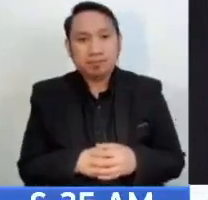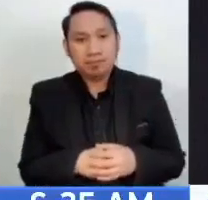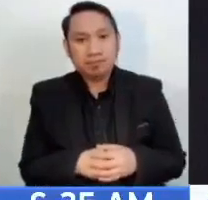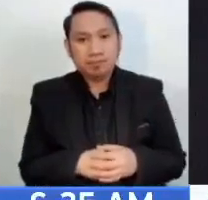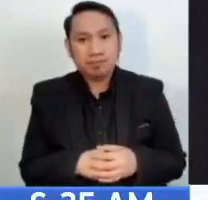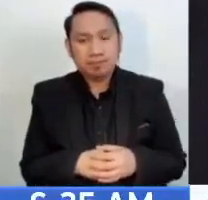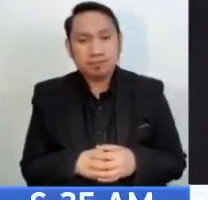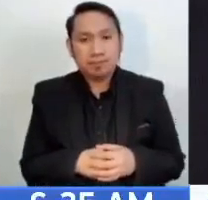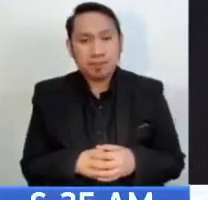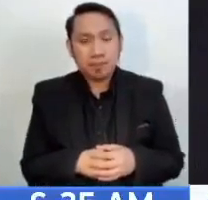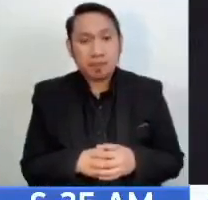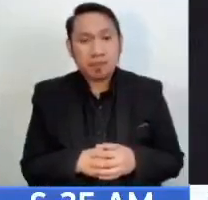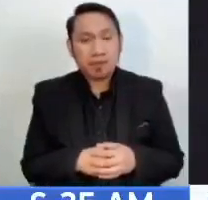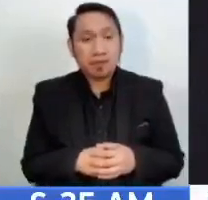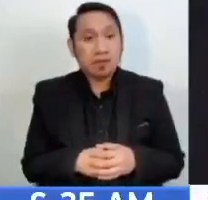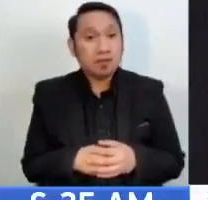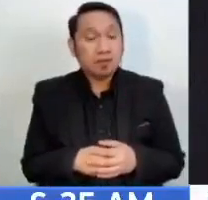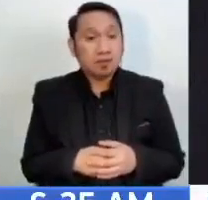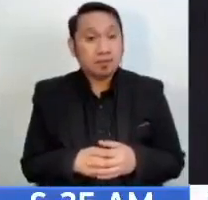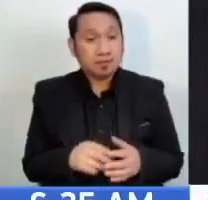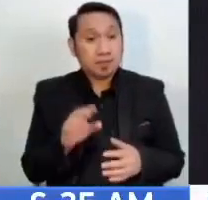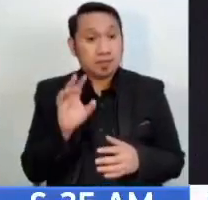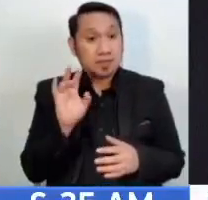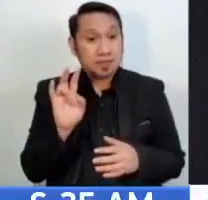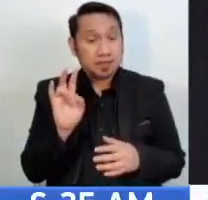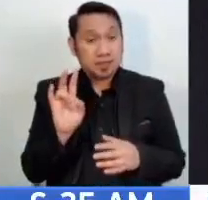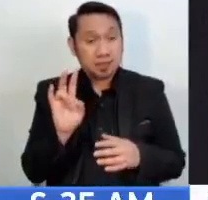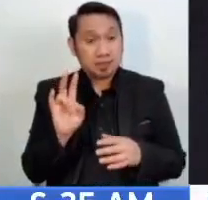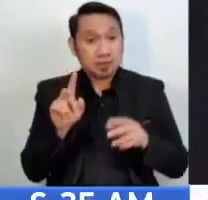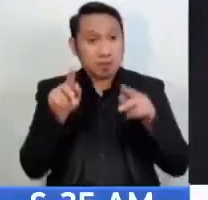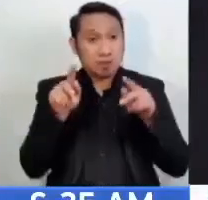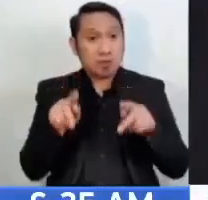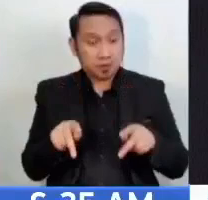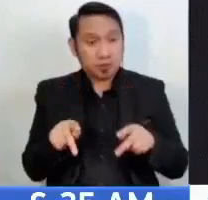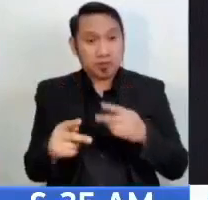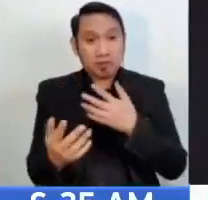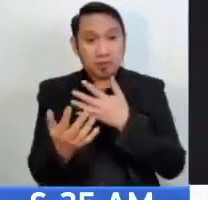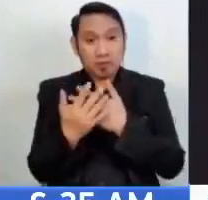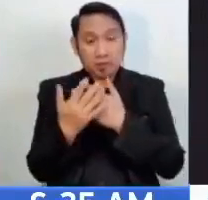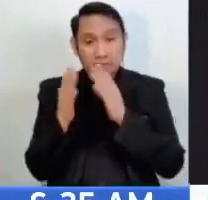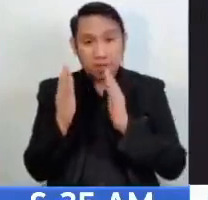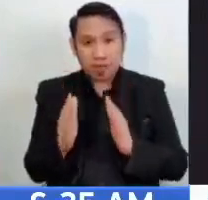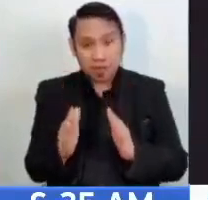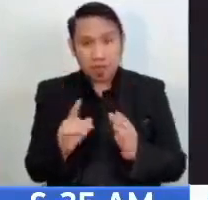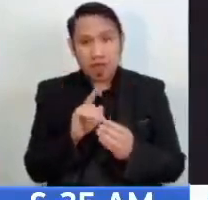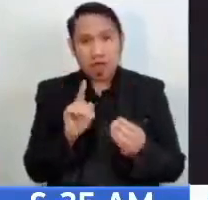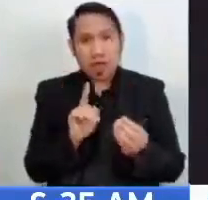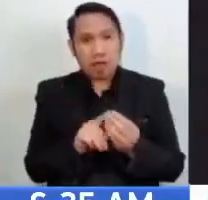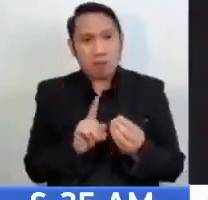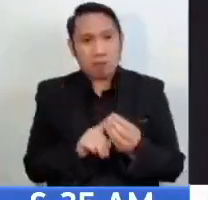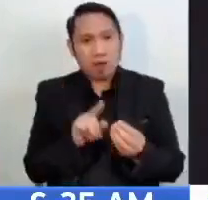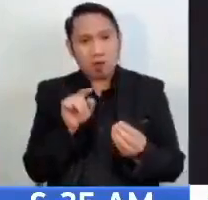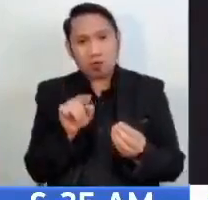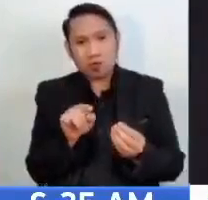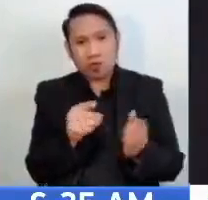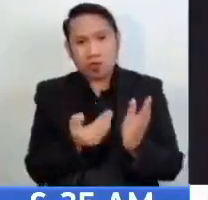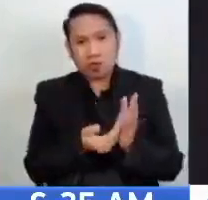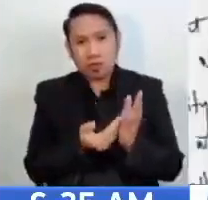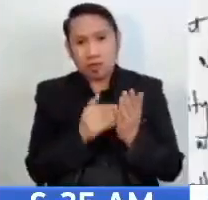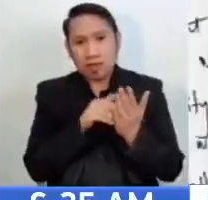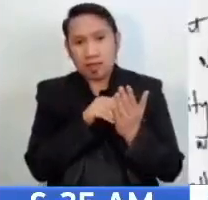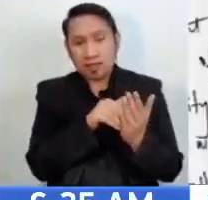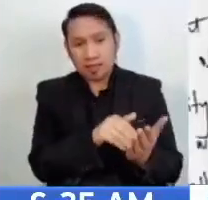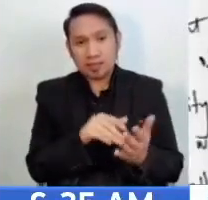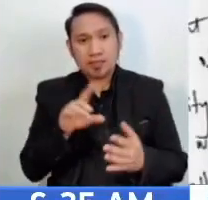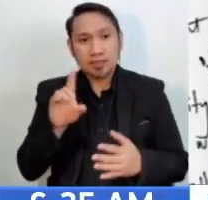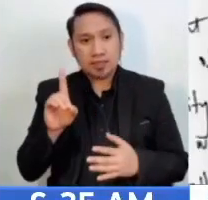Gusto na rin bawiin ng 7 pang persons deprived of liberty ang kanilang testimonya laban kay dating Senadora Laila De Lima. Sa sulat na